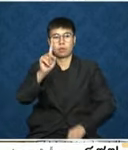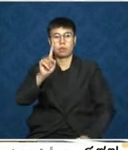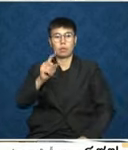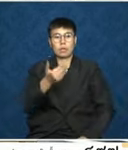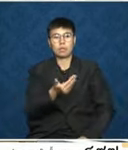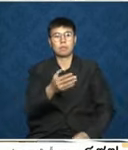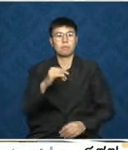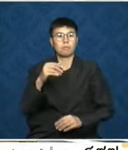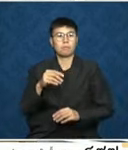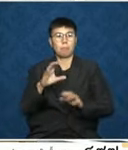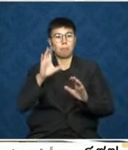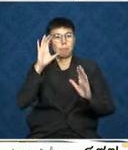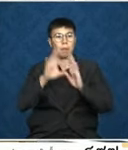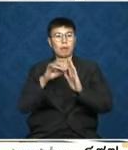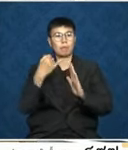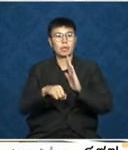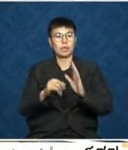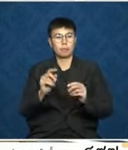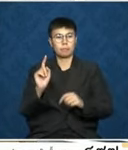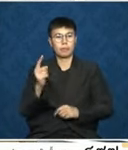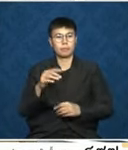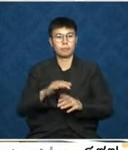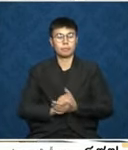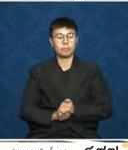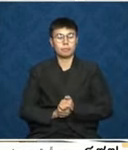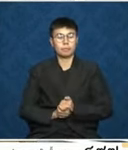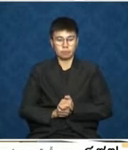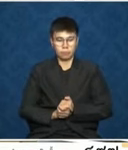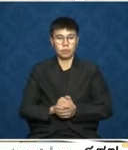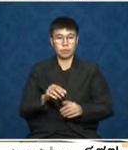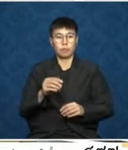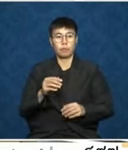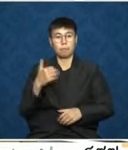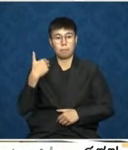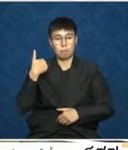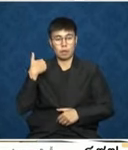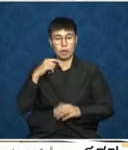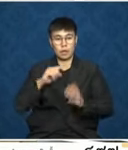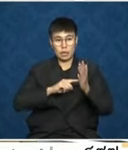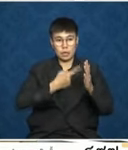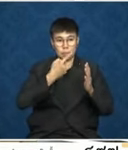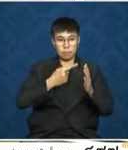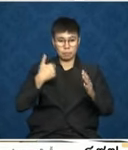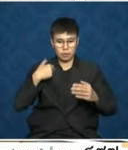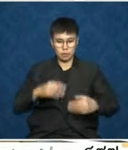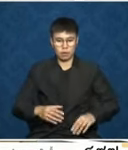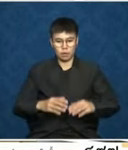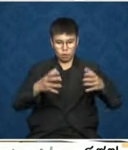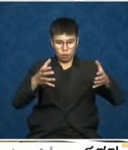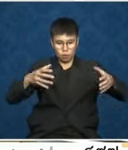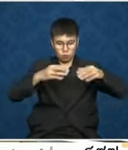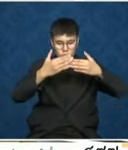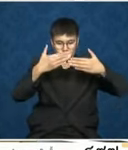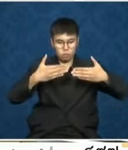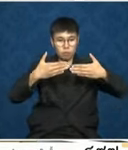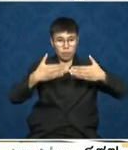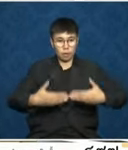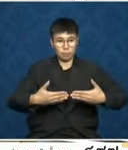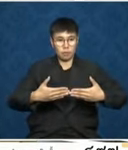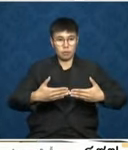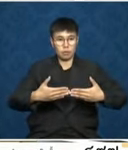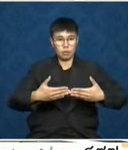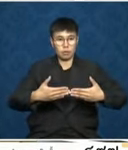อันนี้ไม่ใช่ครับอ่าซุ้มวัดห้วยโป่งครับตรงนั้นเป็นจุดเริ่มต้นในการวางบอร์ครับท่านประธานดังนั้นพี่น้องประชาชนที่